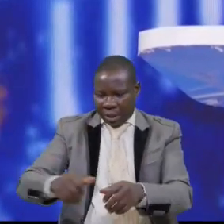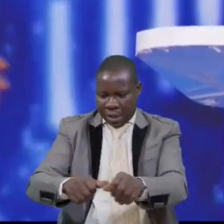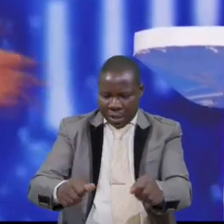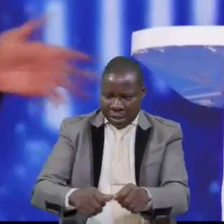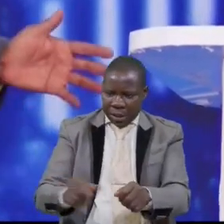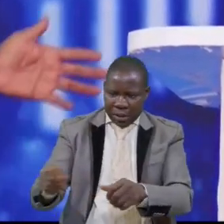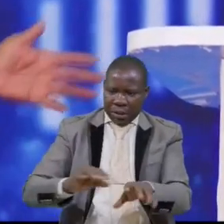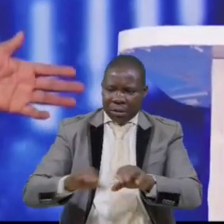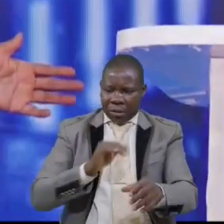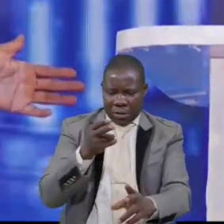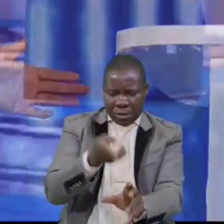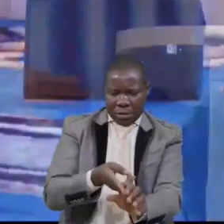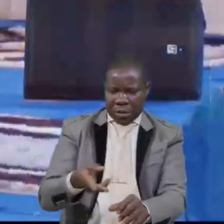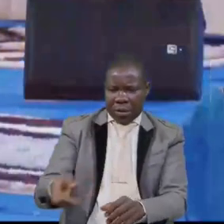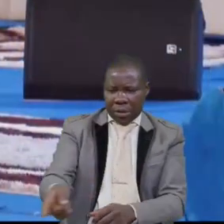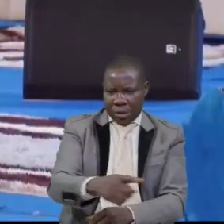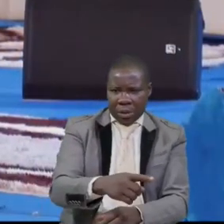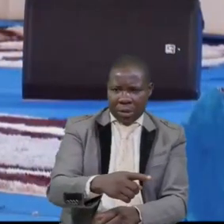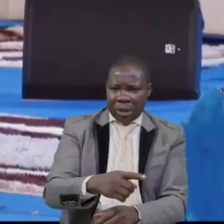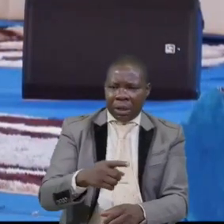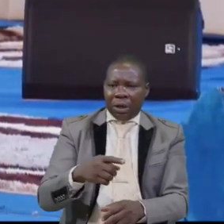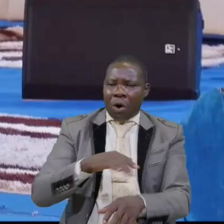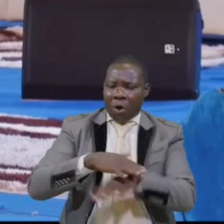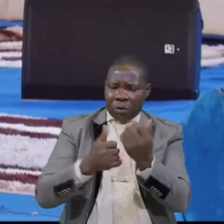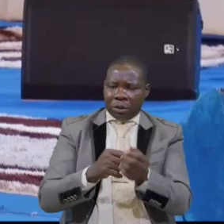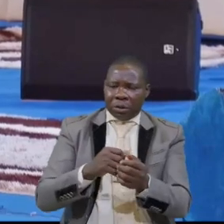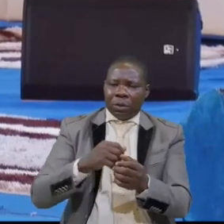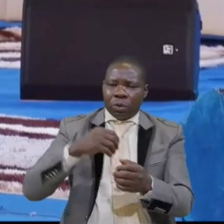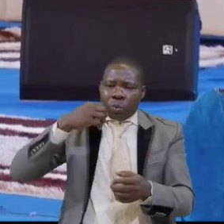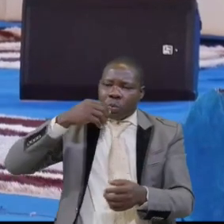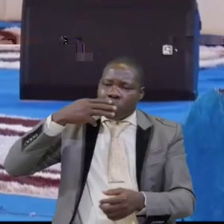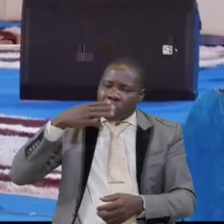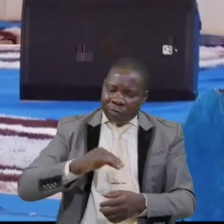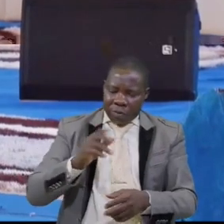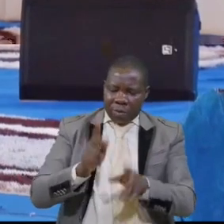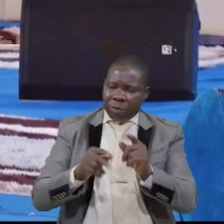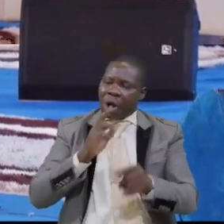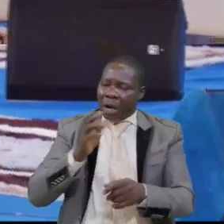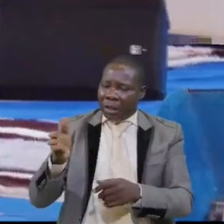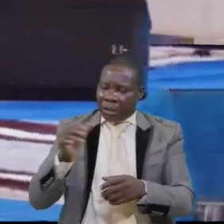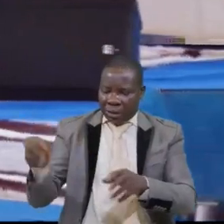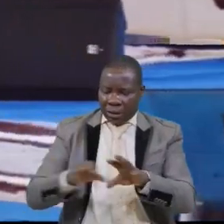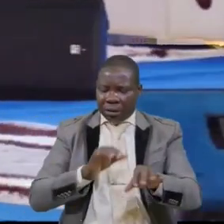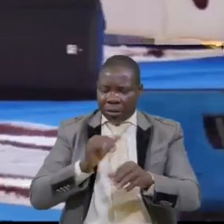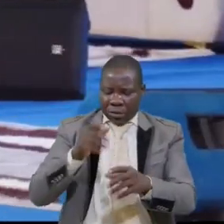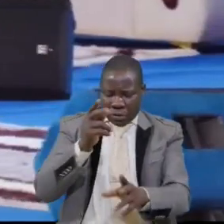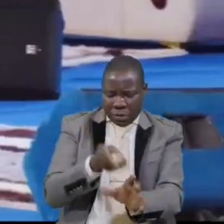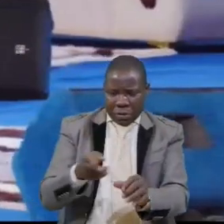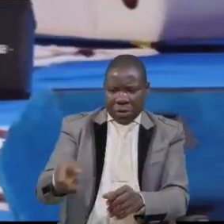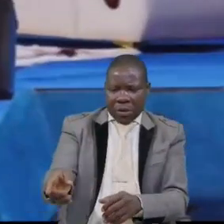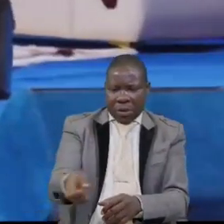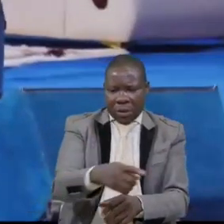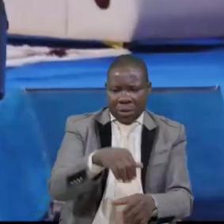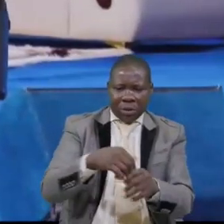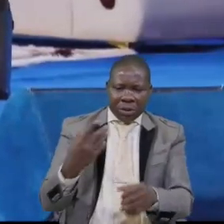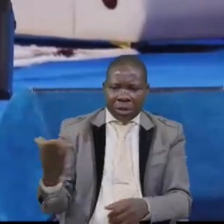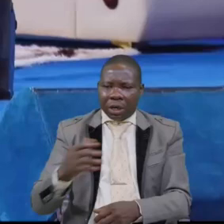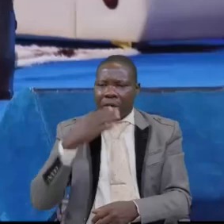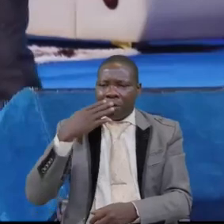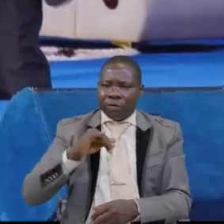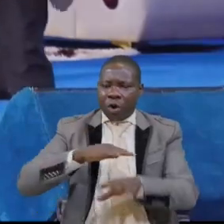dans leur magie et les astrologues étaient là. Il ne s'impliquait pas dans leur divination. Tous les